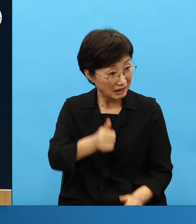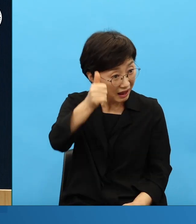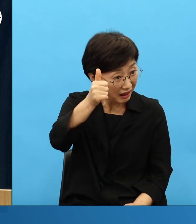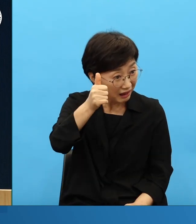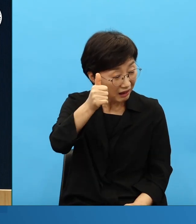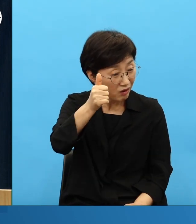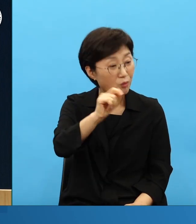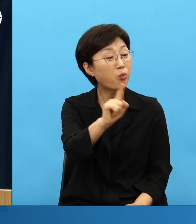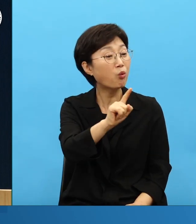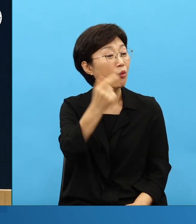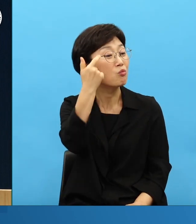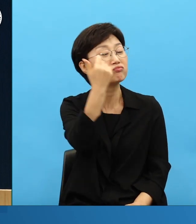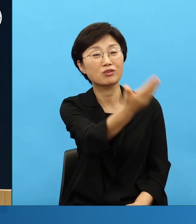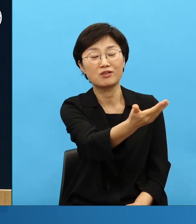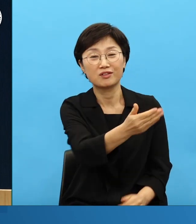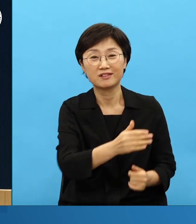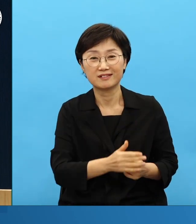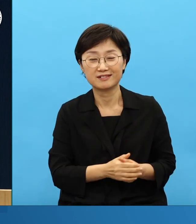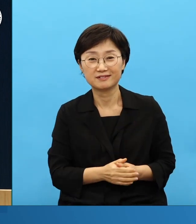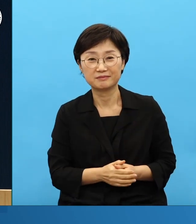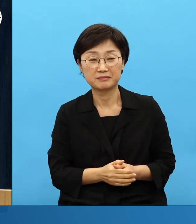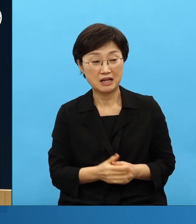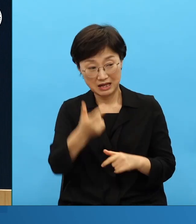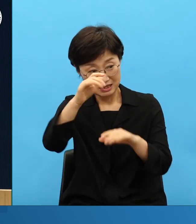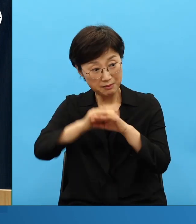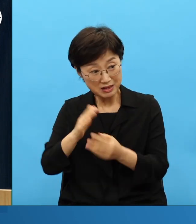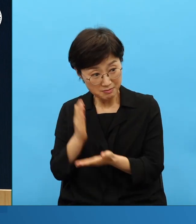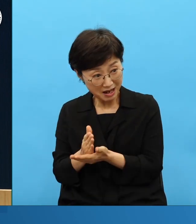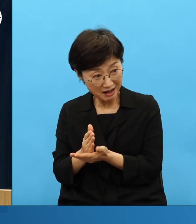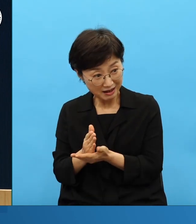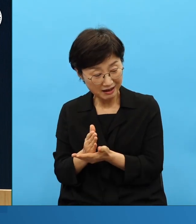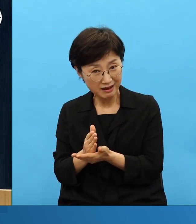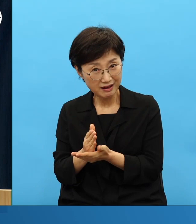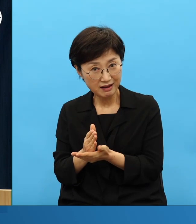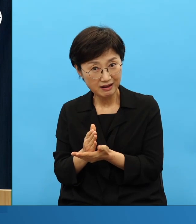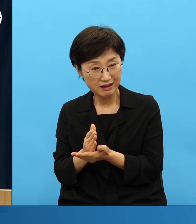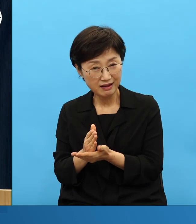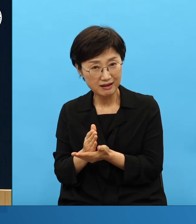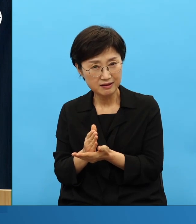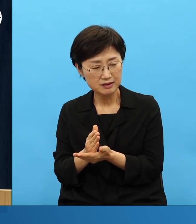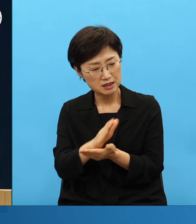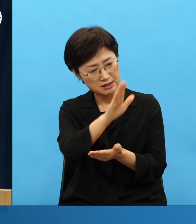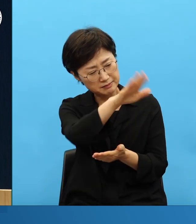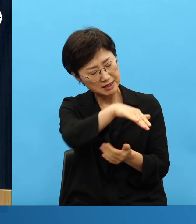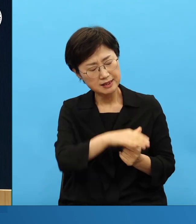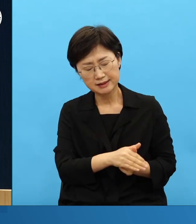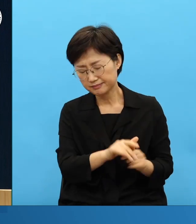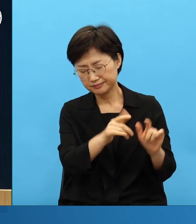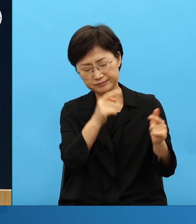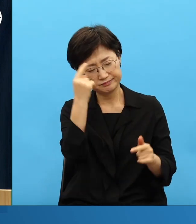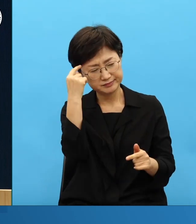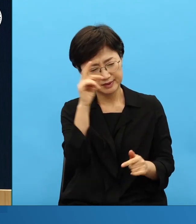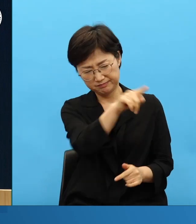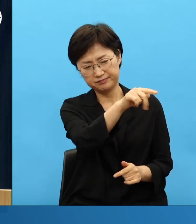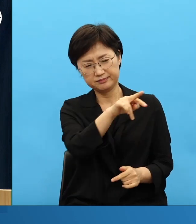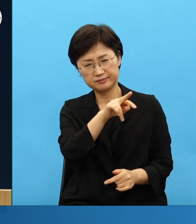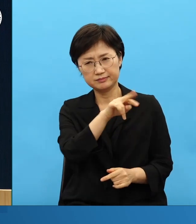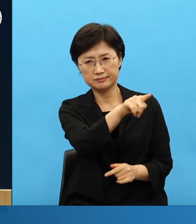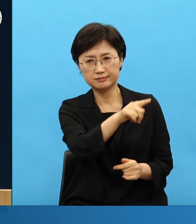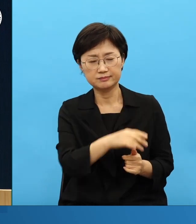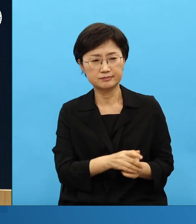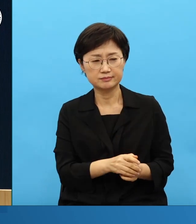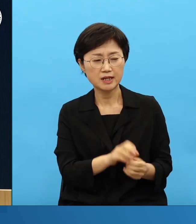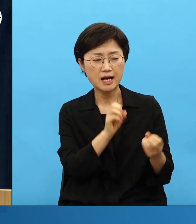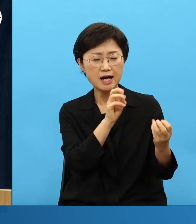not give our Christmas service worship on December 25th? 여러 가지 얘기를 했습니다. And we had a very long conversation.